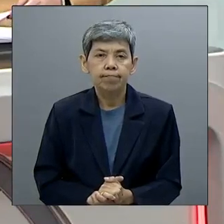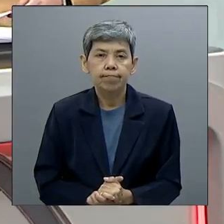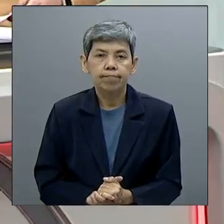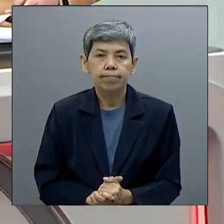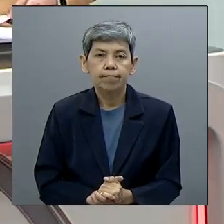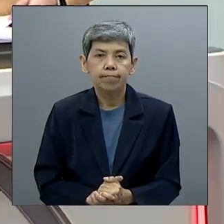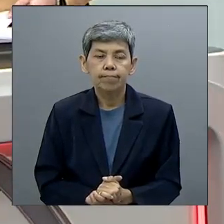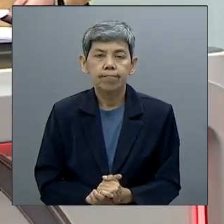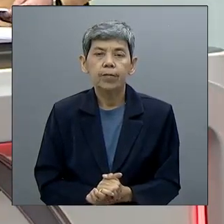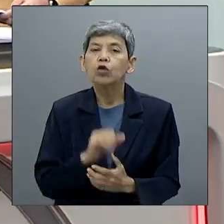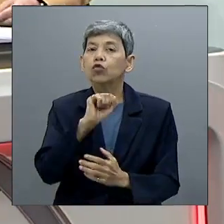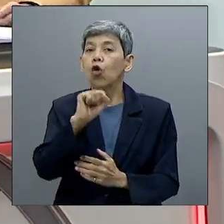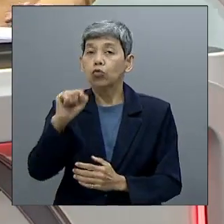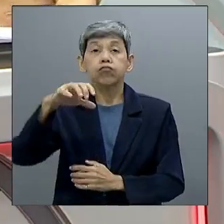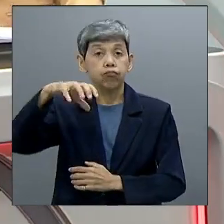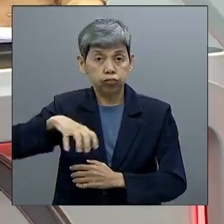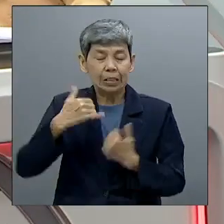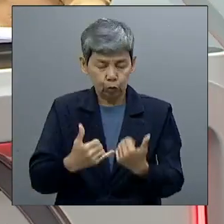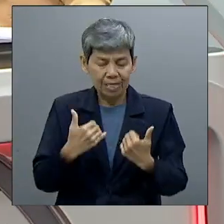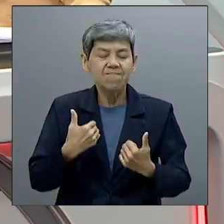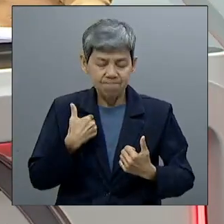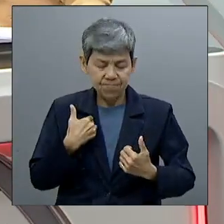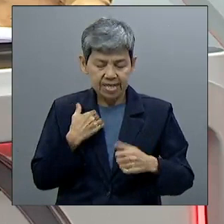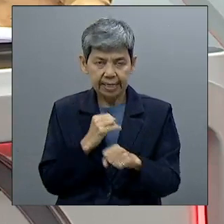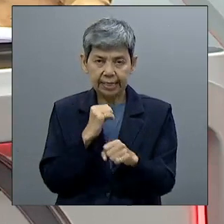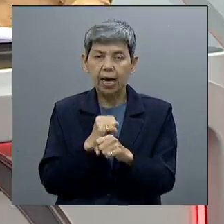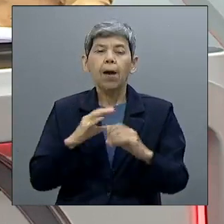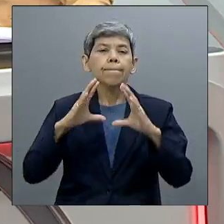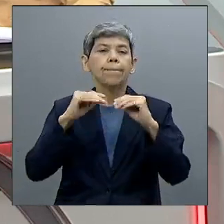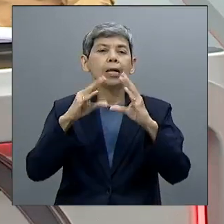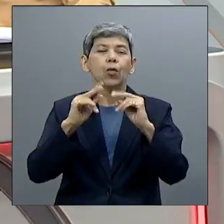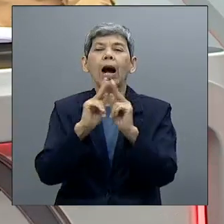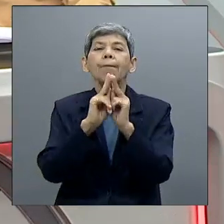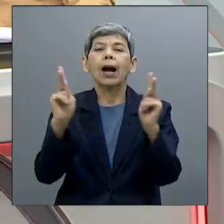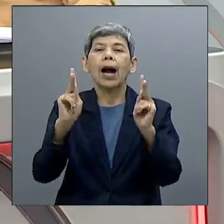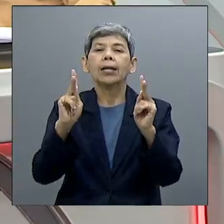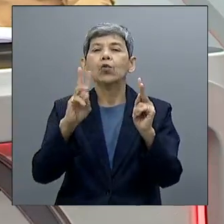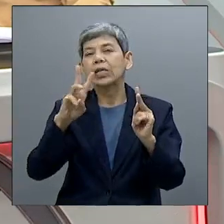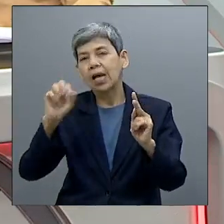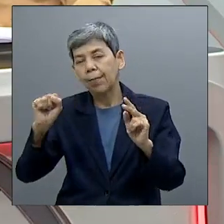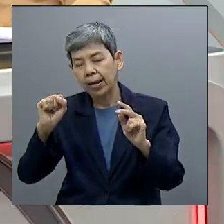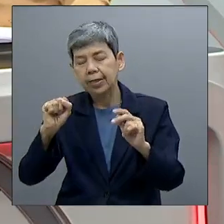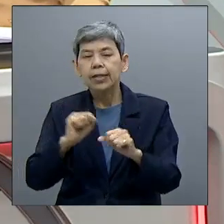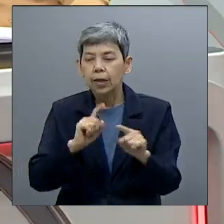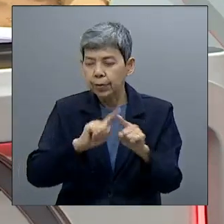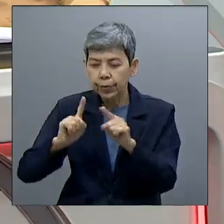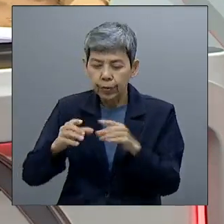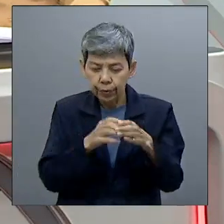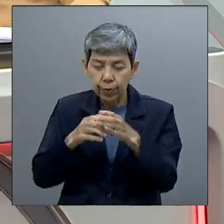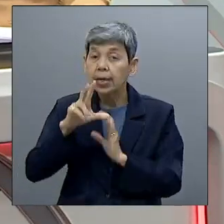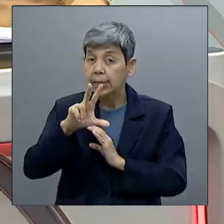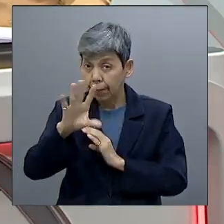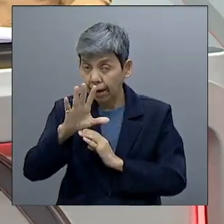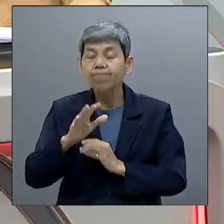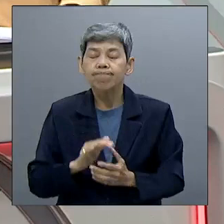ขณะเดียวกันที่สภาผู้แทนราษฎรในวันนี้นะคะก็จะมีการประชุมของคณะกรรมการวิสามัญสภาทั้ง35คณะแล้ว